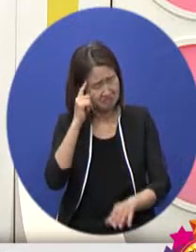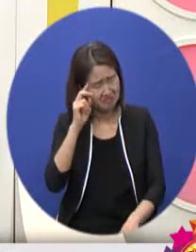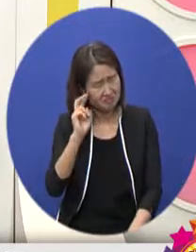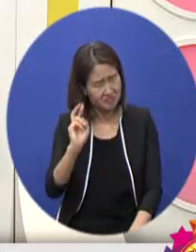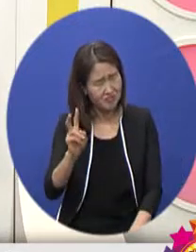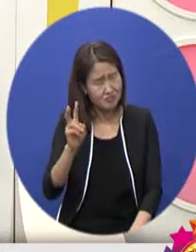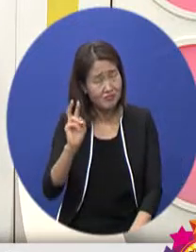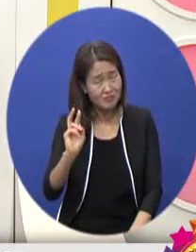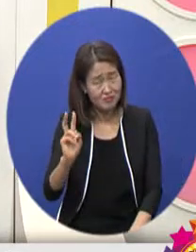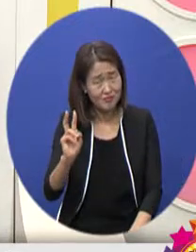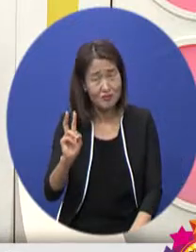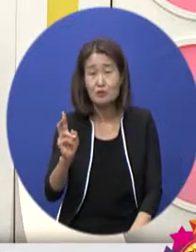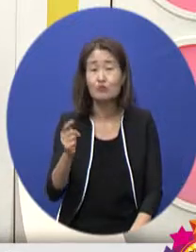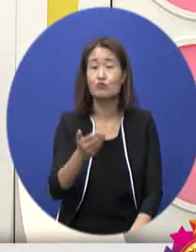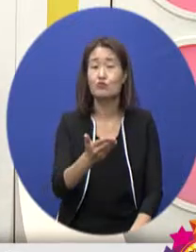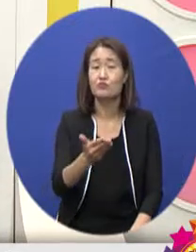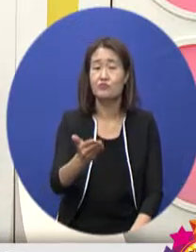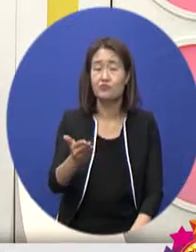기다리느냐